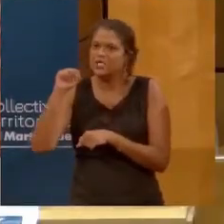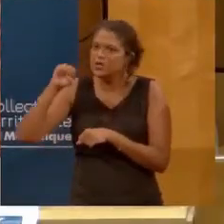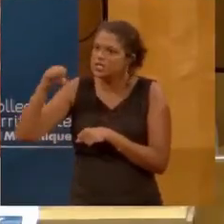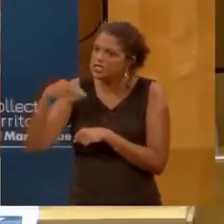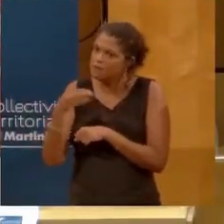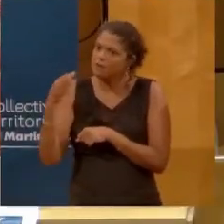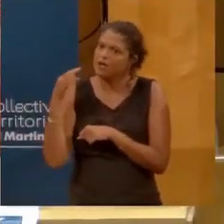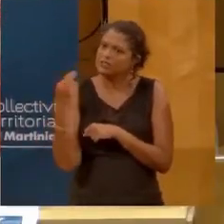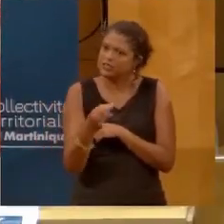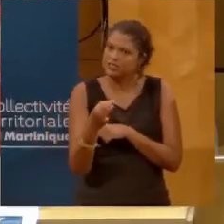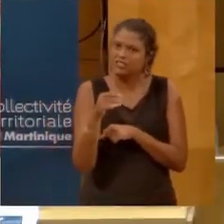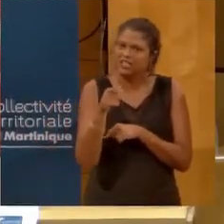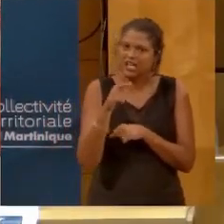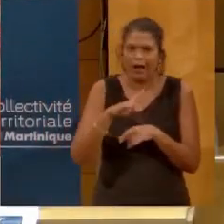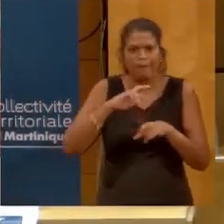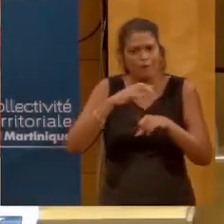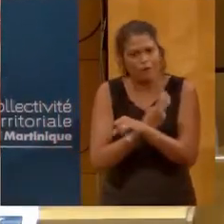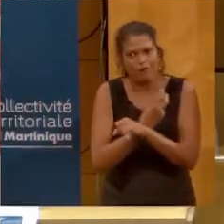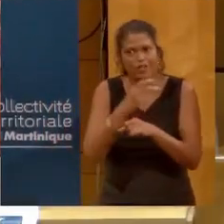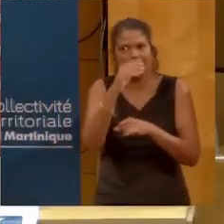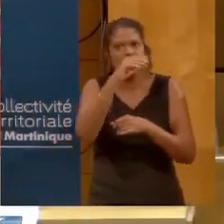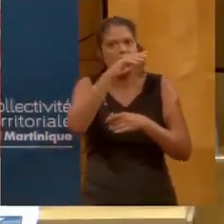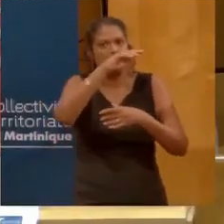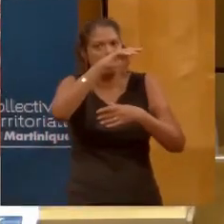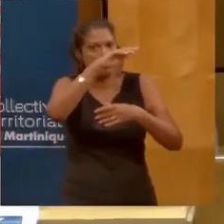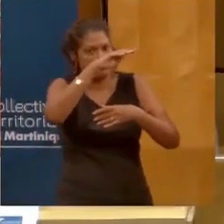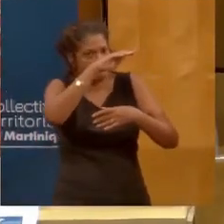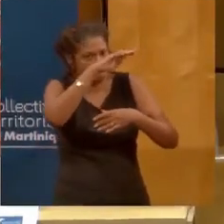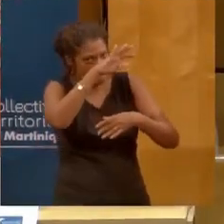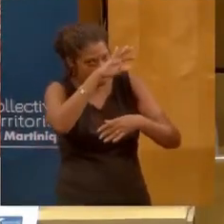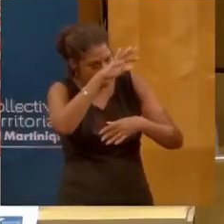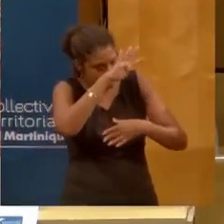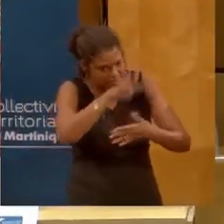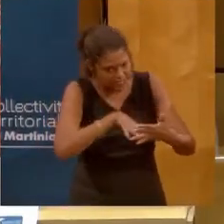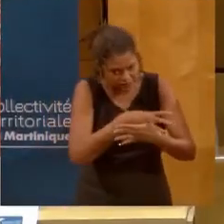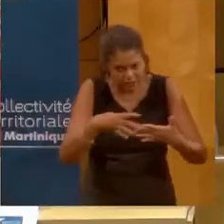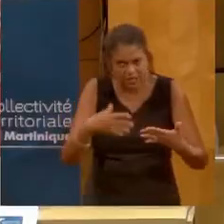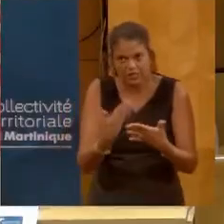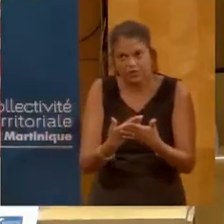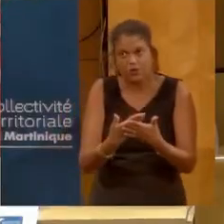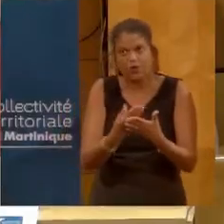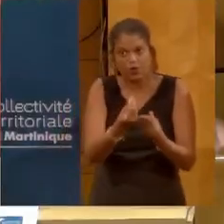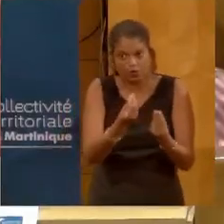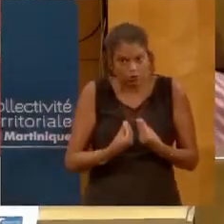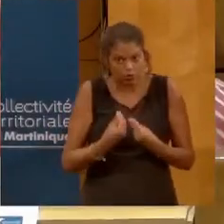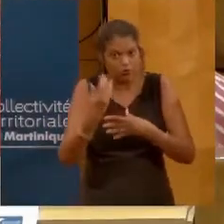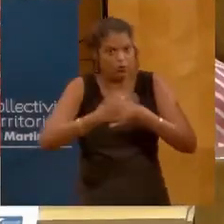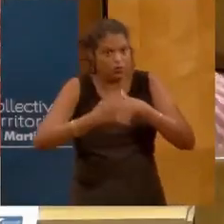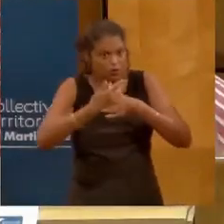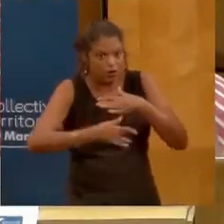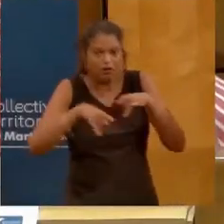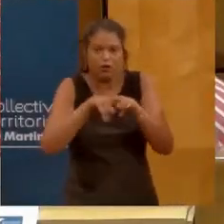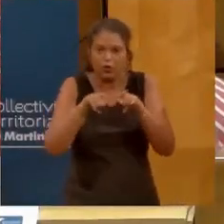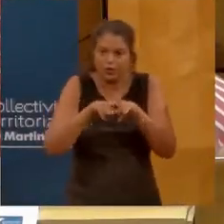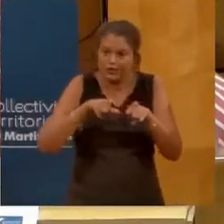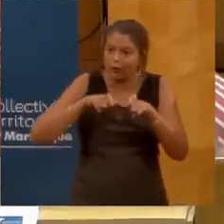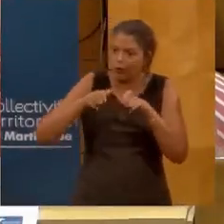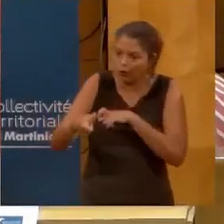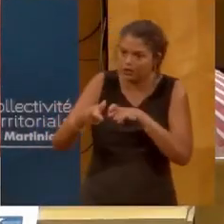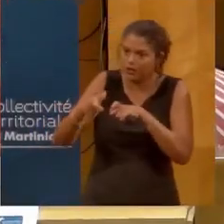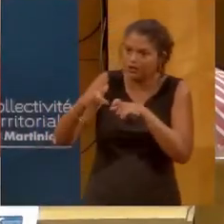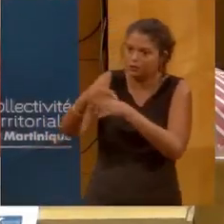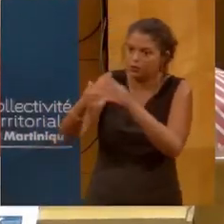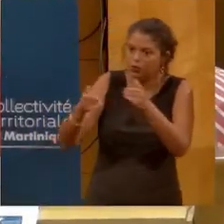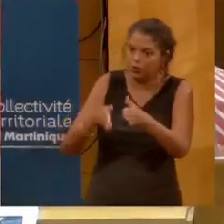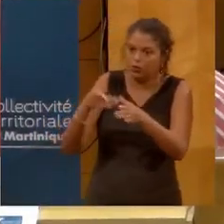la mauvaise planification des investissements qui entraîne non seulement des retards, mais des conséquences pour le monde économique. Parce que je